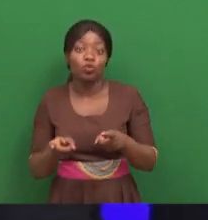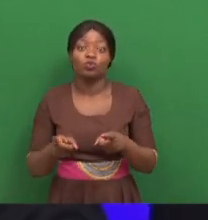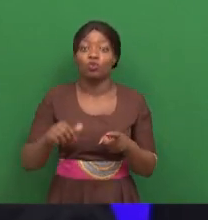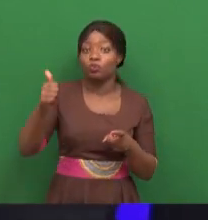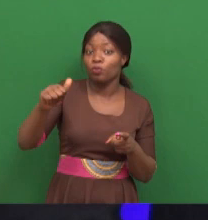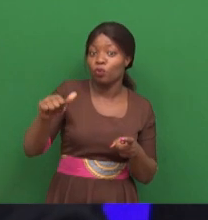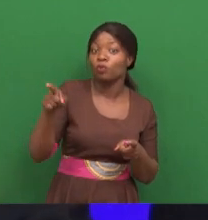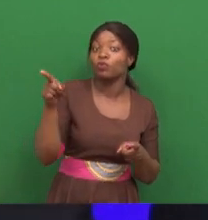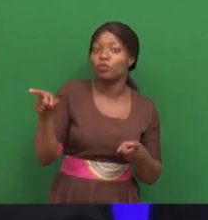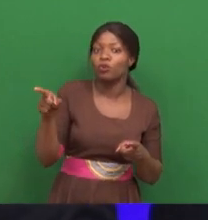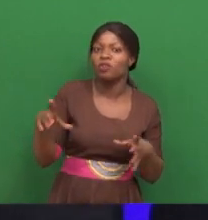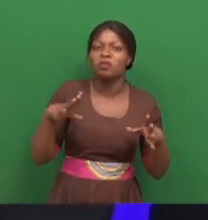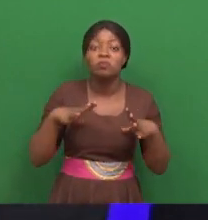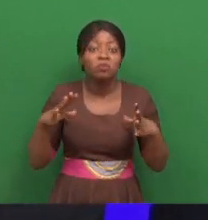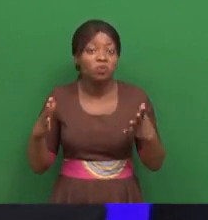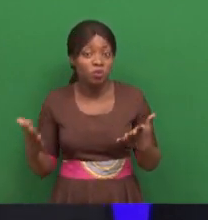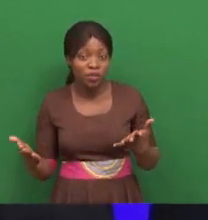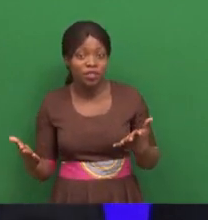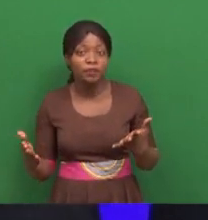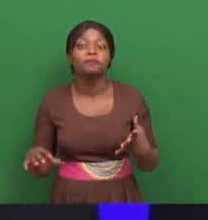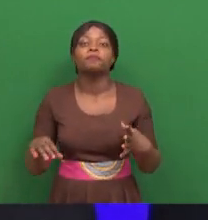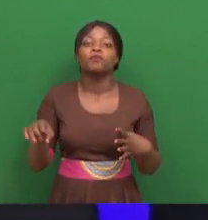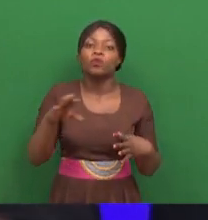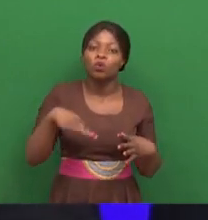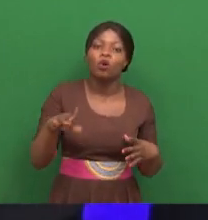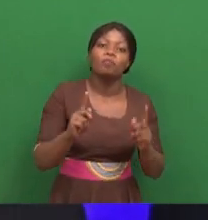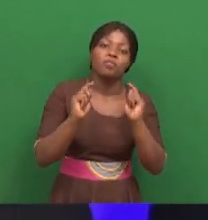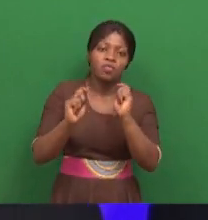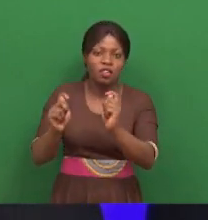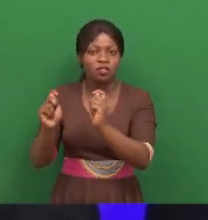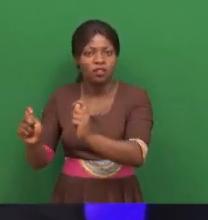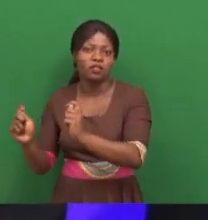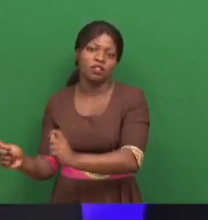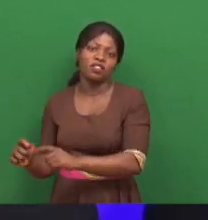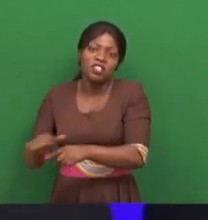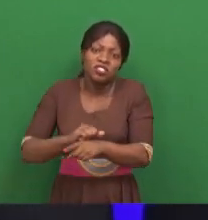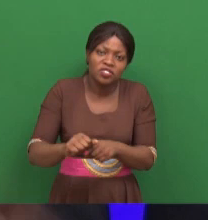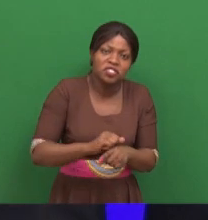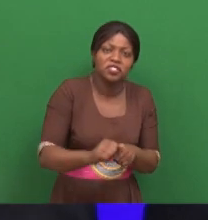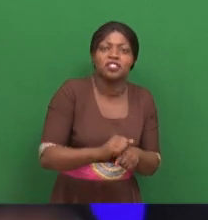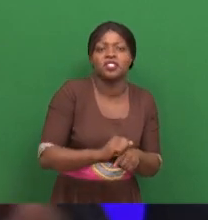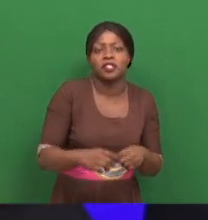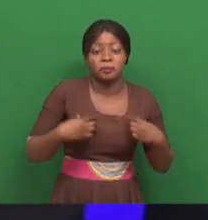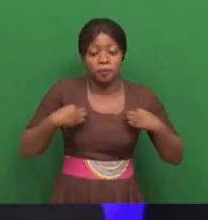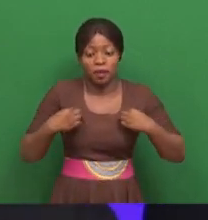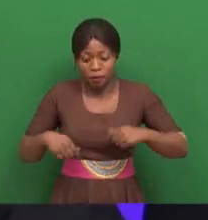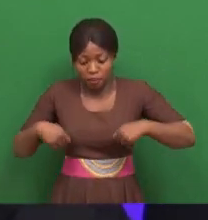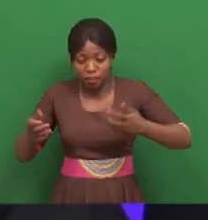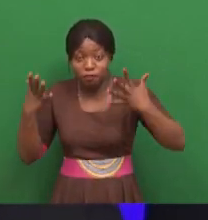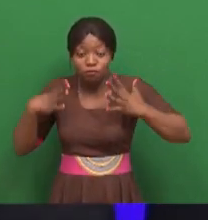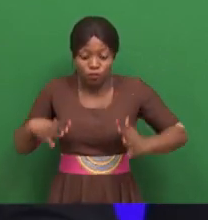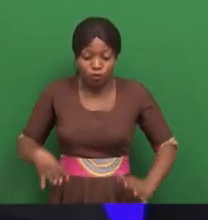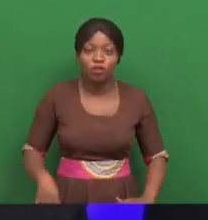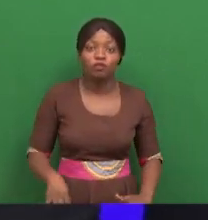hunhu hwakanaka pamarenks edu nepanotakurirwa vanhu tiri kuti isusu tichavadzidzisa tichavapa mayunifomu izvozvo zvichasanganisa zvakare